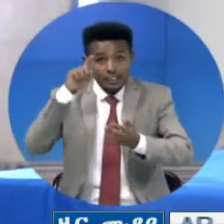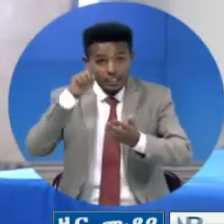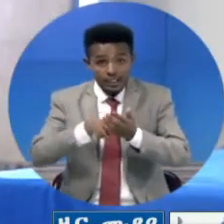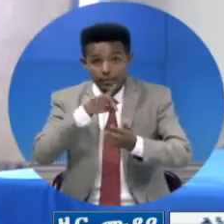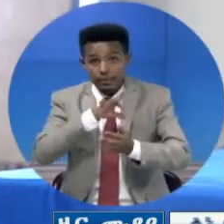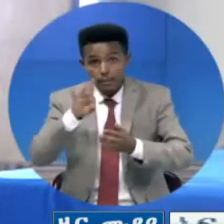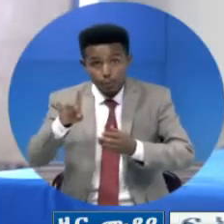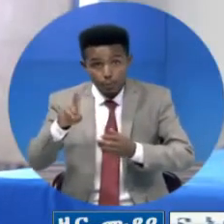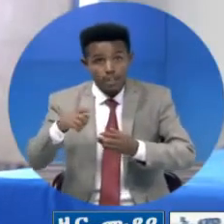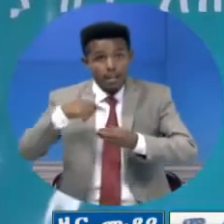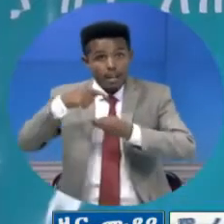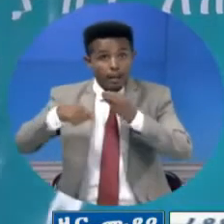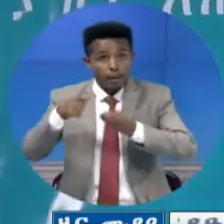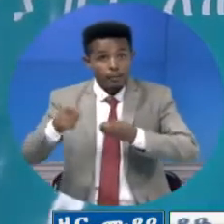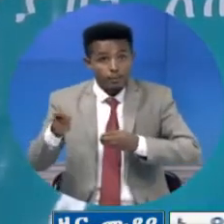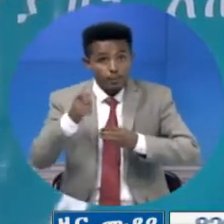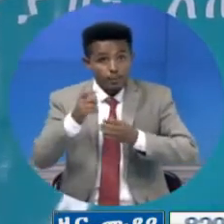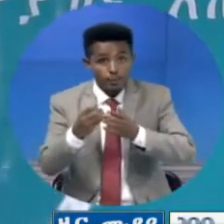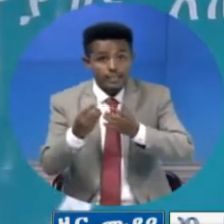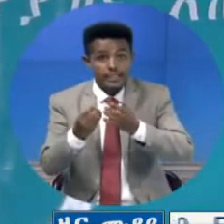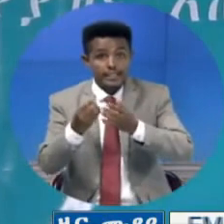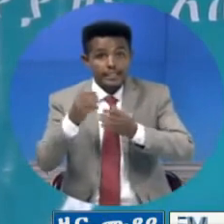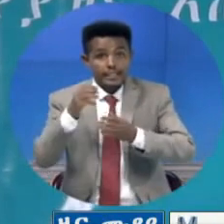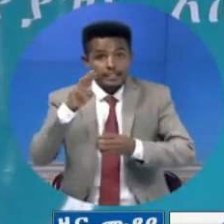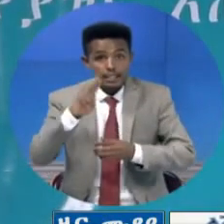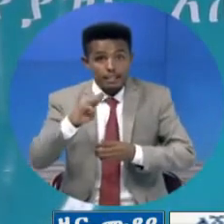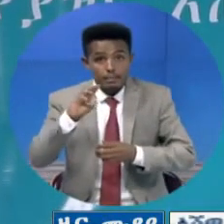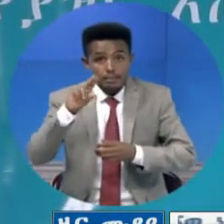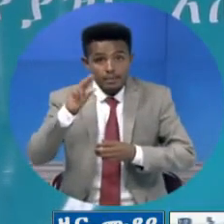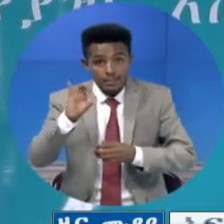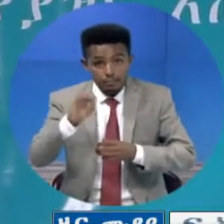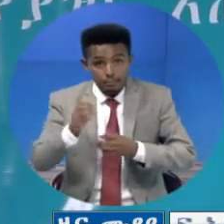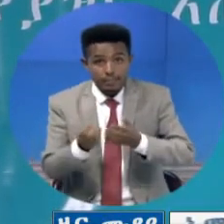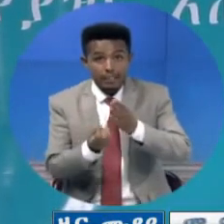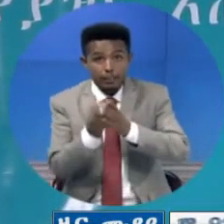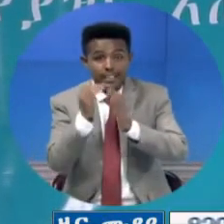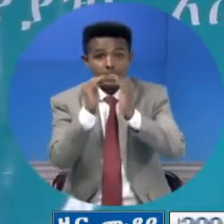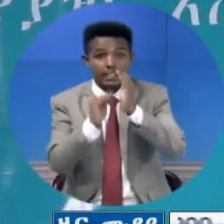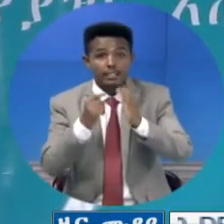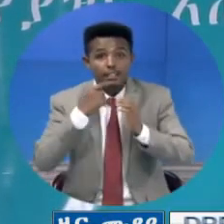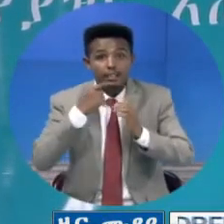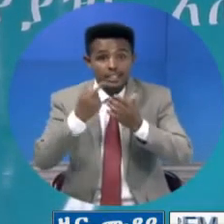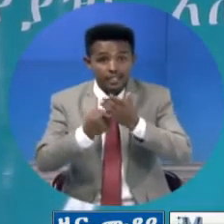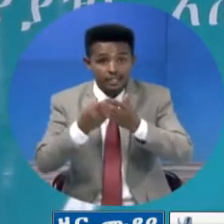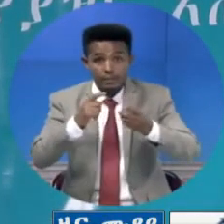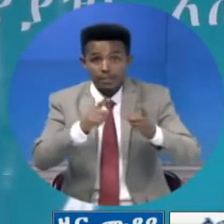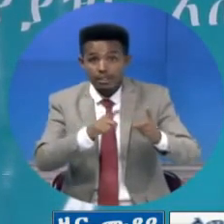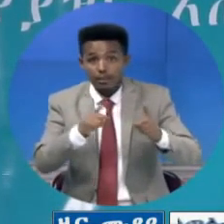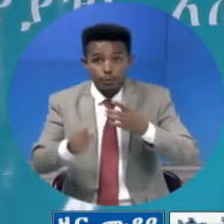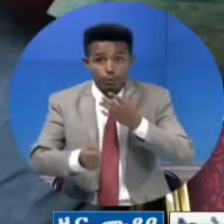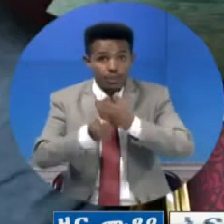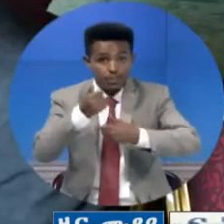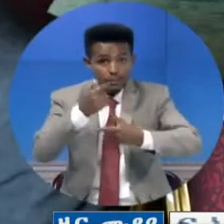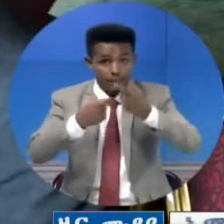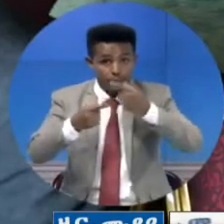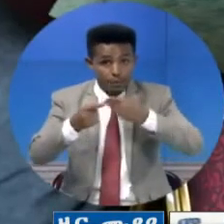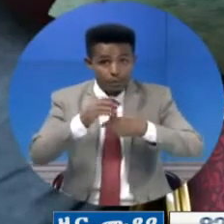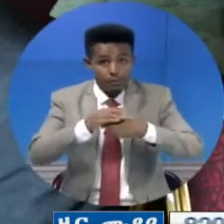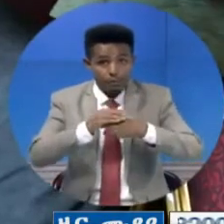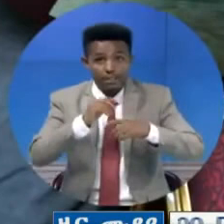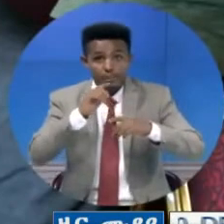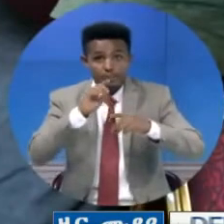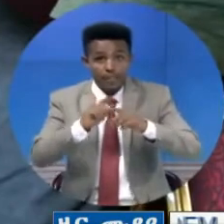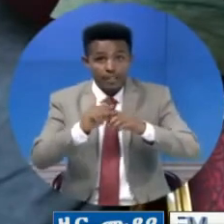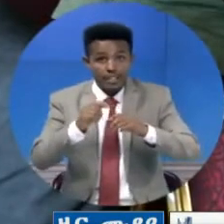ገደማ የሚሆኑት የሰብል ምርትና ምርታማነትን ይቀንሳሉ በሚል የተፈረጁ መሆናቸውም ተመልክቷል። እነዚህ አረሞች በሰብል ላይ የሚያደርሱት ጉዳትም እንደየአረሙ አይነት